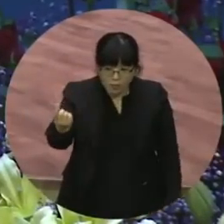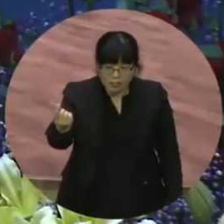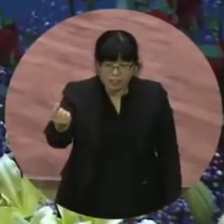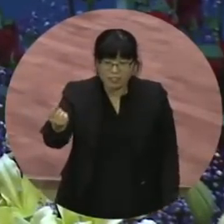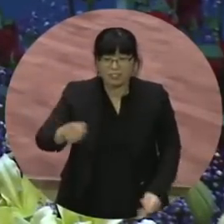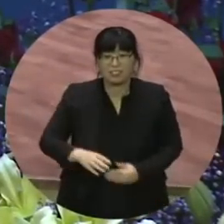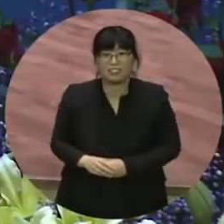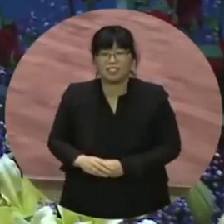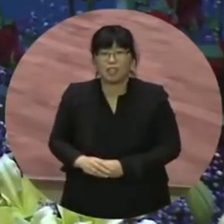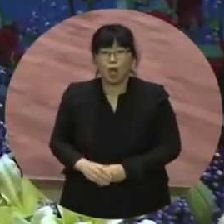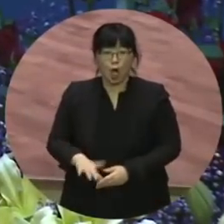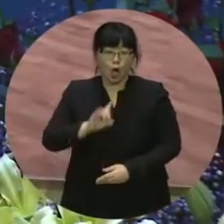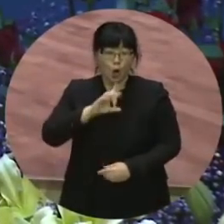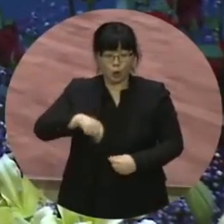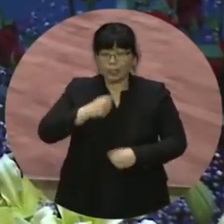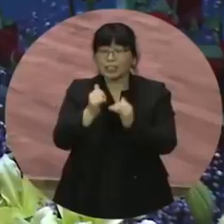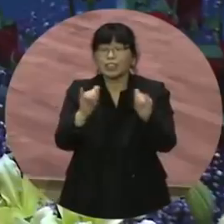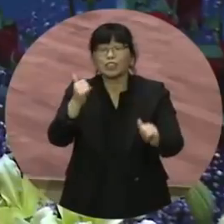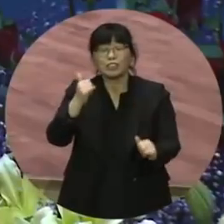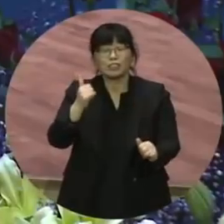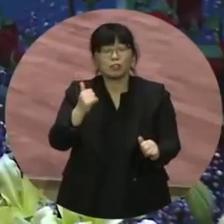오직 의인은 뭐로 살리라고요?